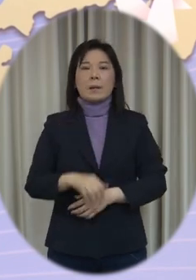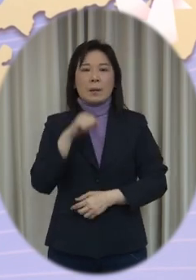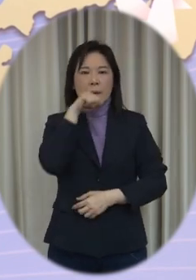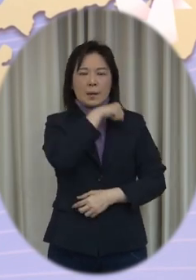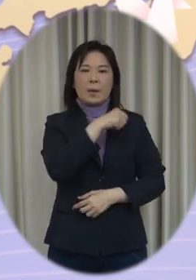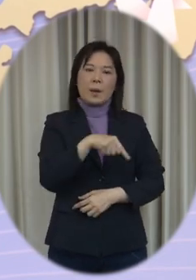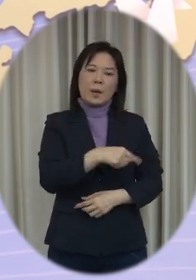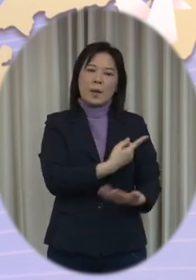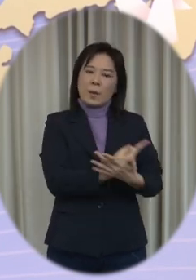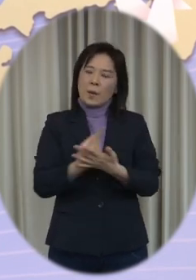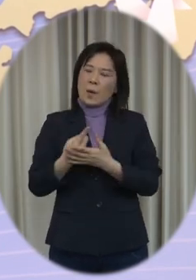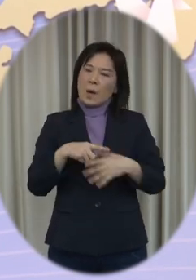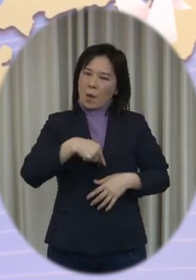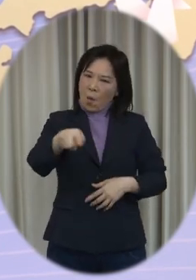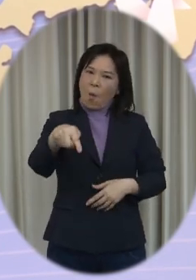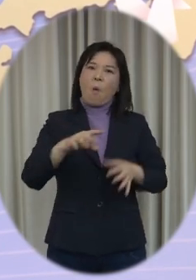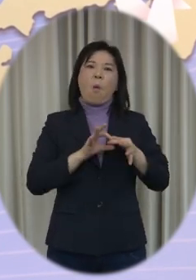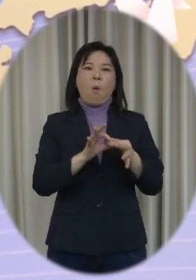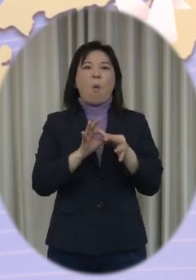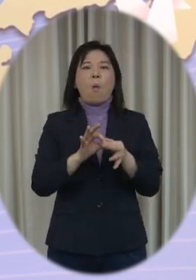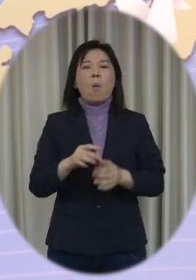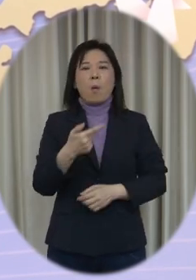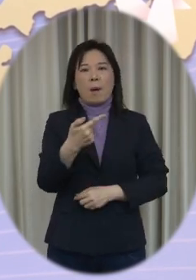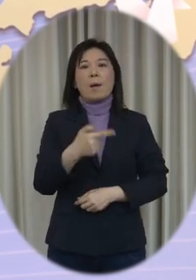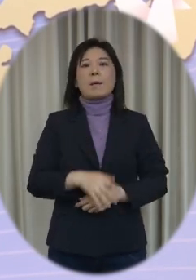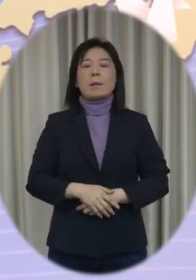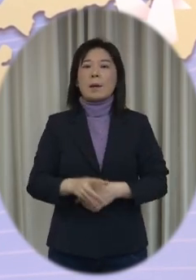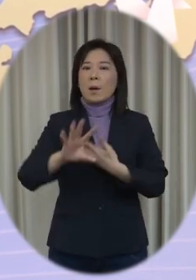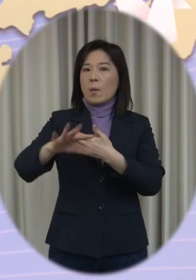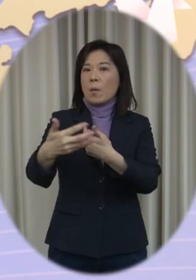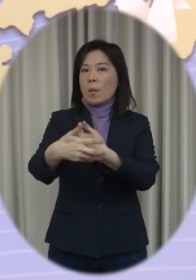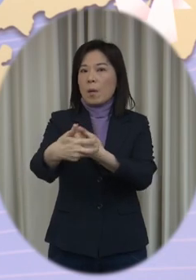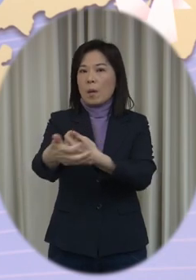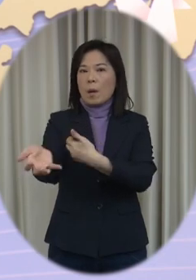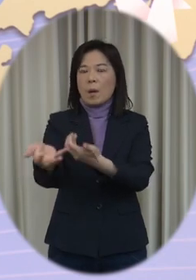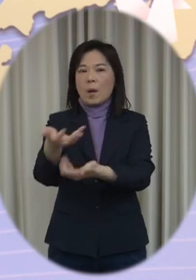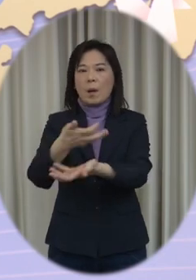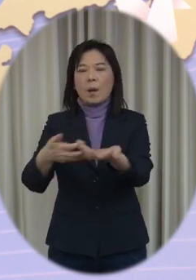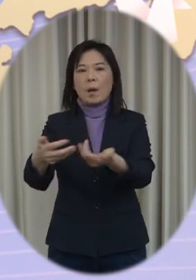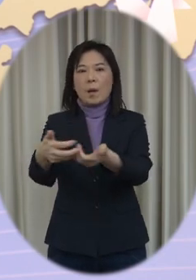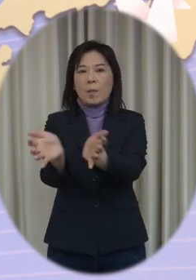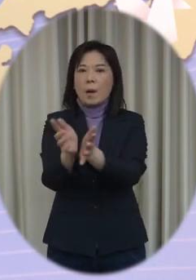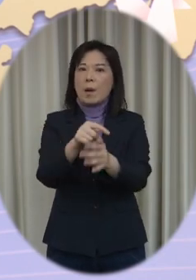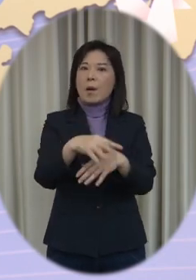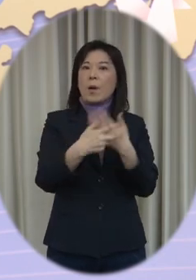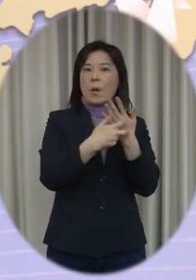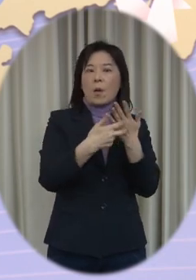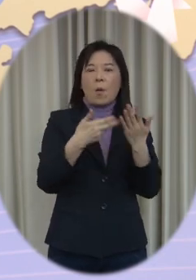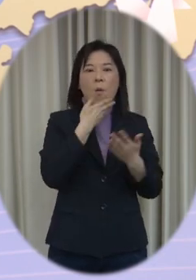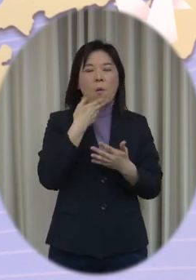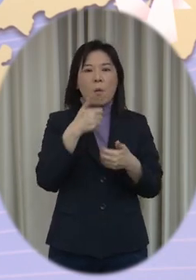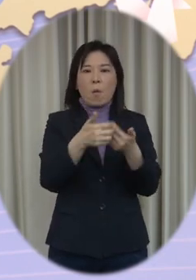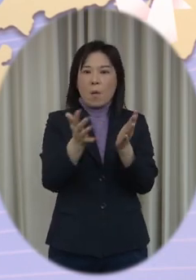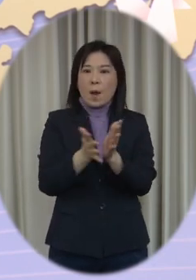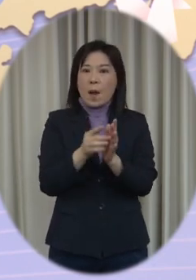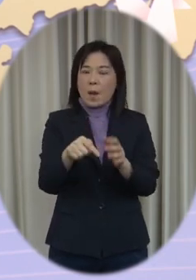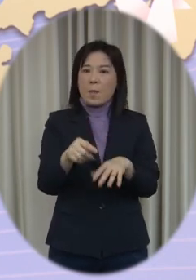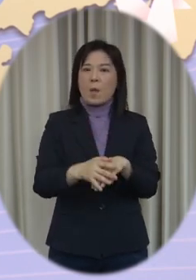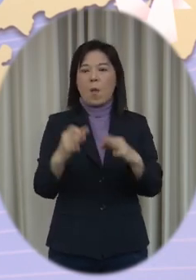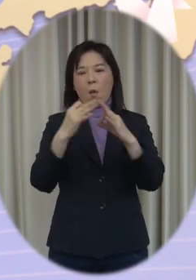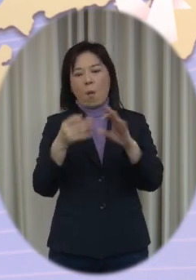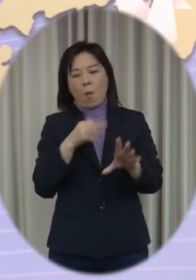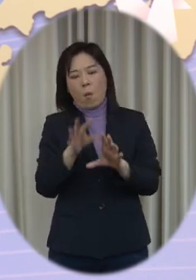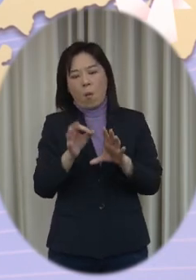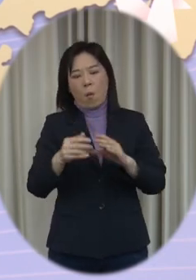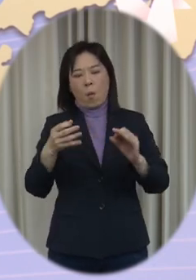都非常的关心。那么在外交部、卫福部设立专款 的鼓励下，也看到